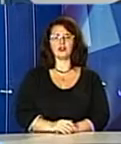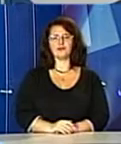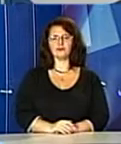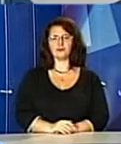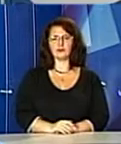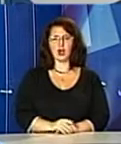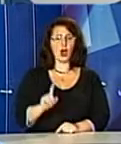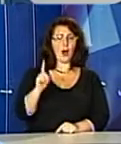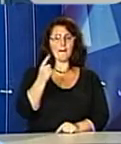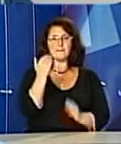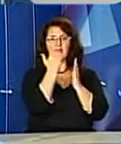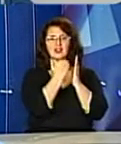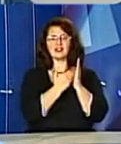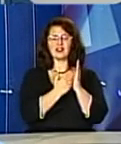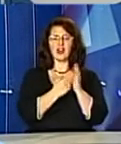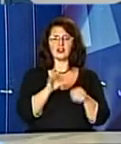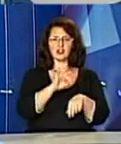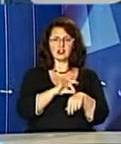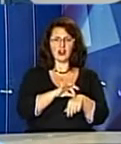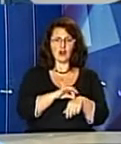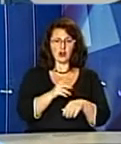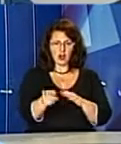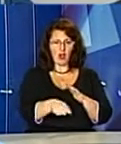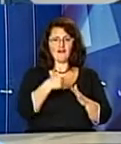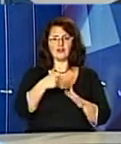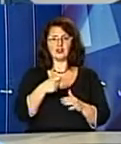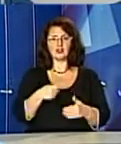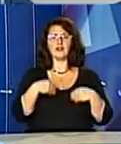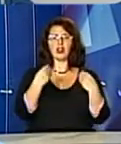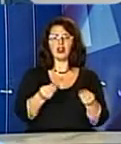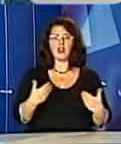Виявлена в першій стадії захворювання раку грудної залози дає виживання